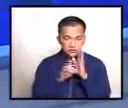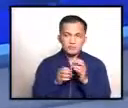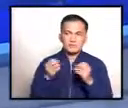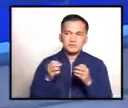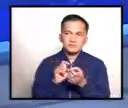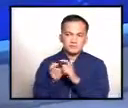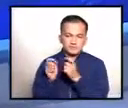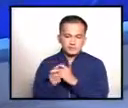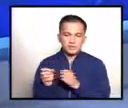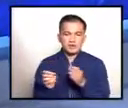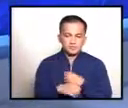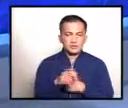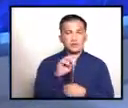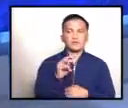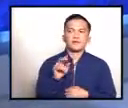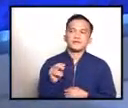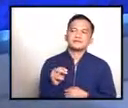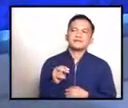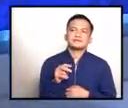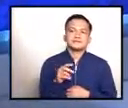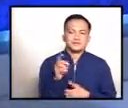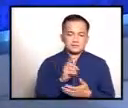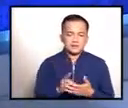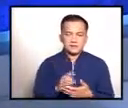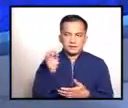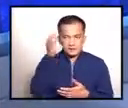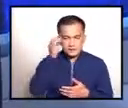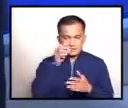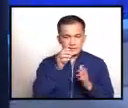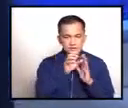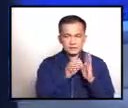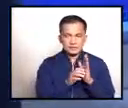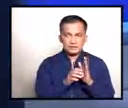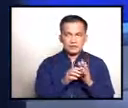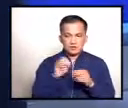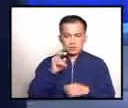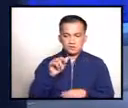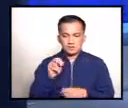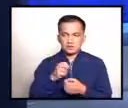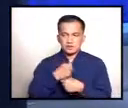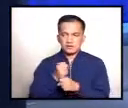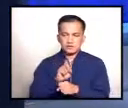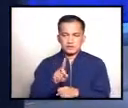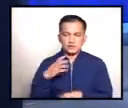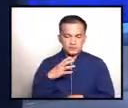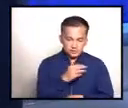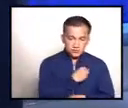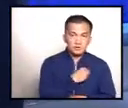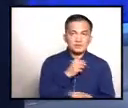marami pong magbabago sa Office of the Ombudsman. Sa draft federal charter, ang ombudsman ay gagawing isang komisyon. Ibig